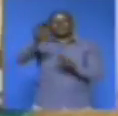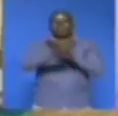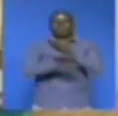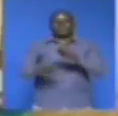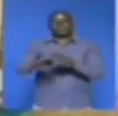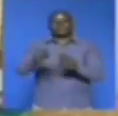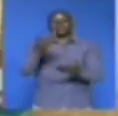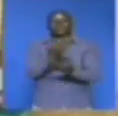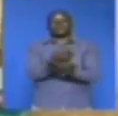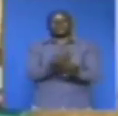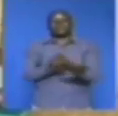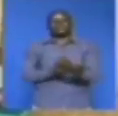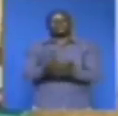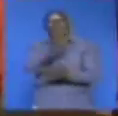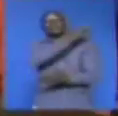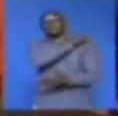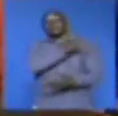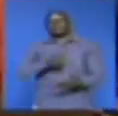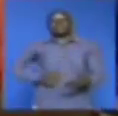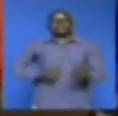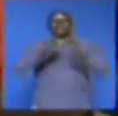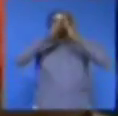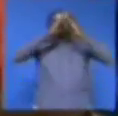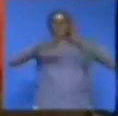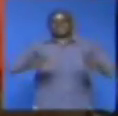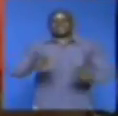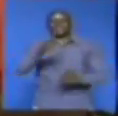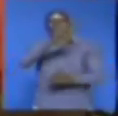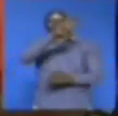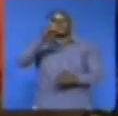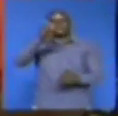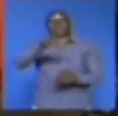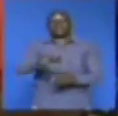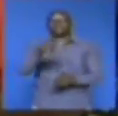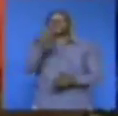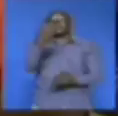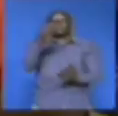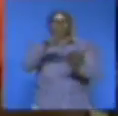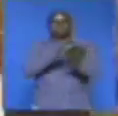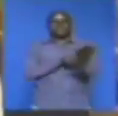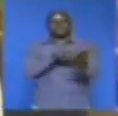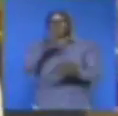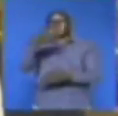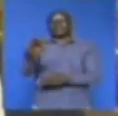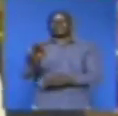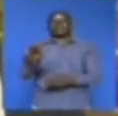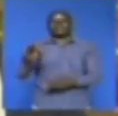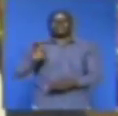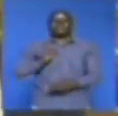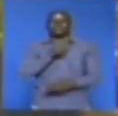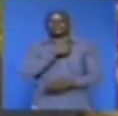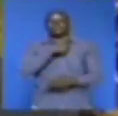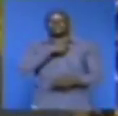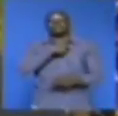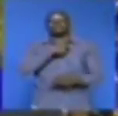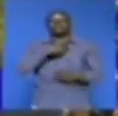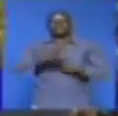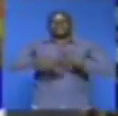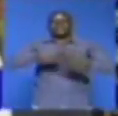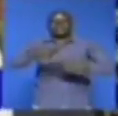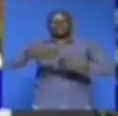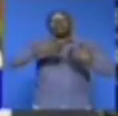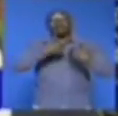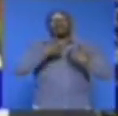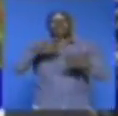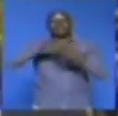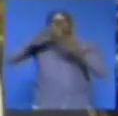du Royaume du Danemark à hauteur de 231 millions de francs CFA. Nous allons quand même avoir des résultats qui